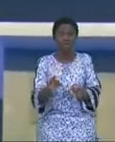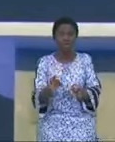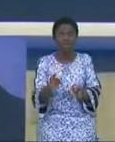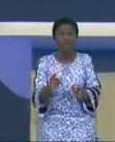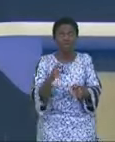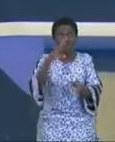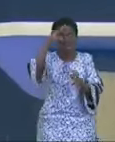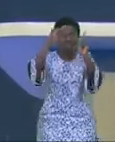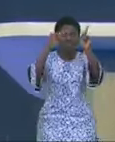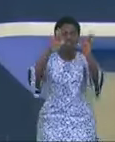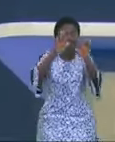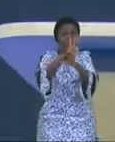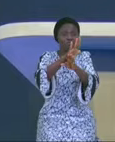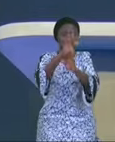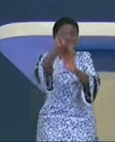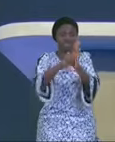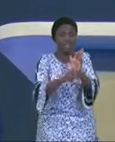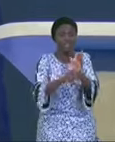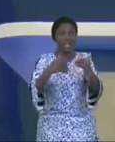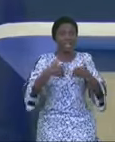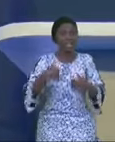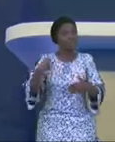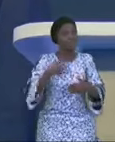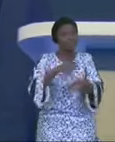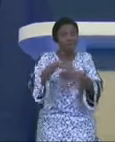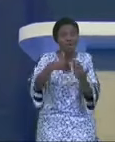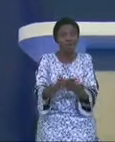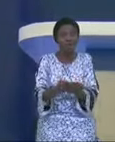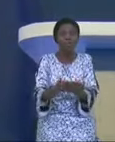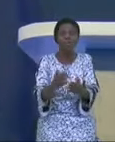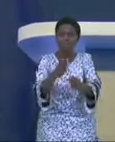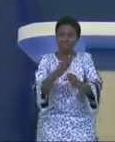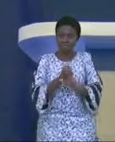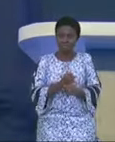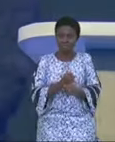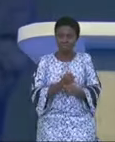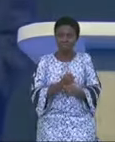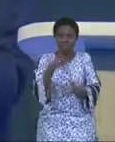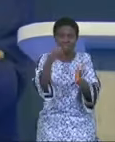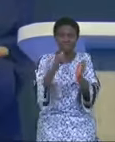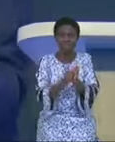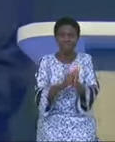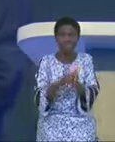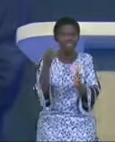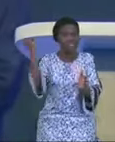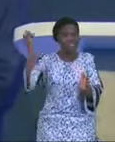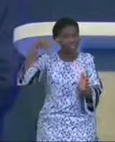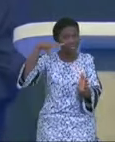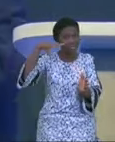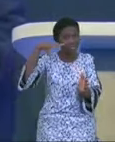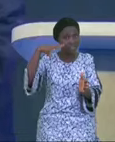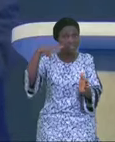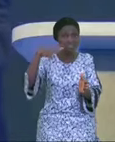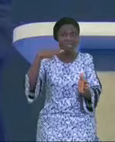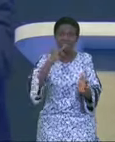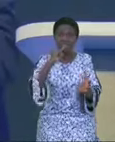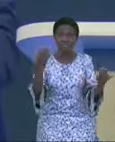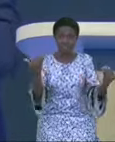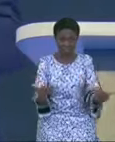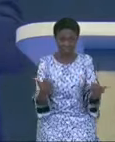sa plénitude ça ça c'est ça et nous dit que la grâce c'est pleine ce soir et la grâce est disponible ce soir